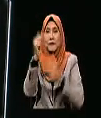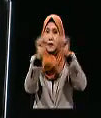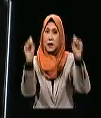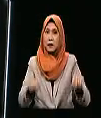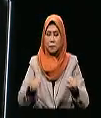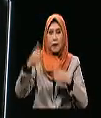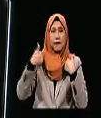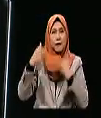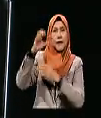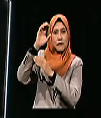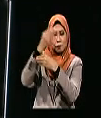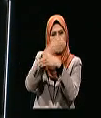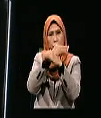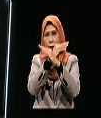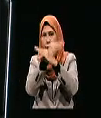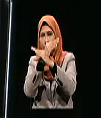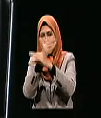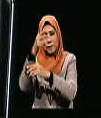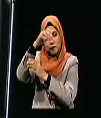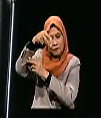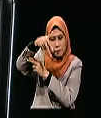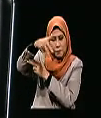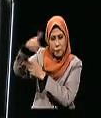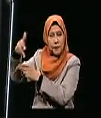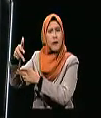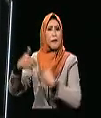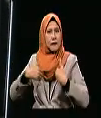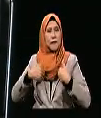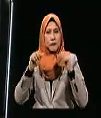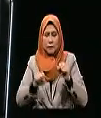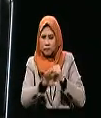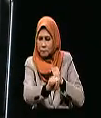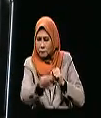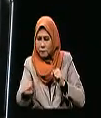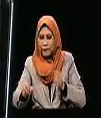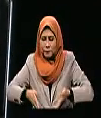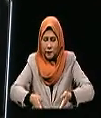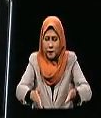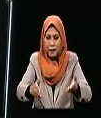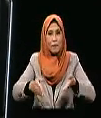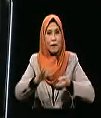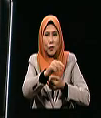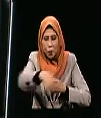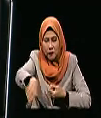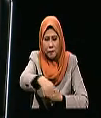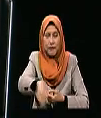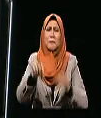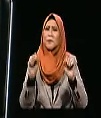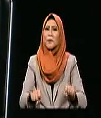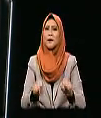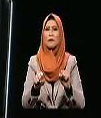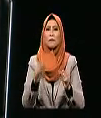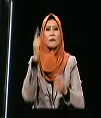kamera lita yang kita ada di wilayah ini boleh mengesan sampai jalan berlubang dan juga lain-lain perkara yang boleh kita laksanakan.